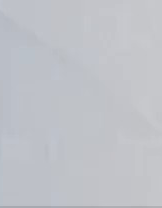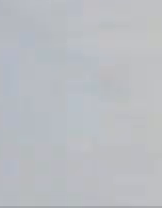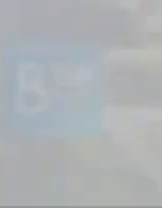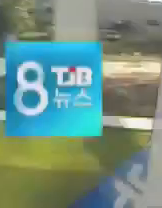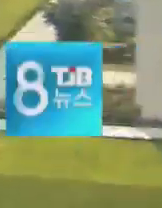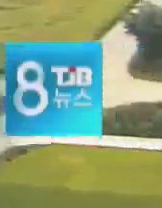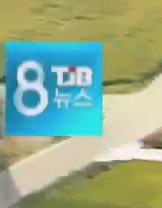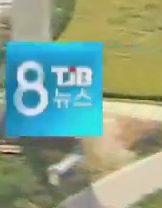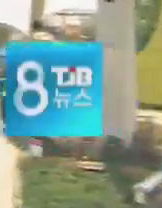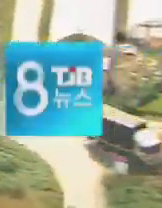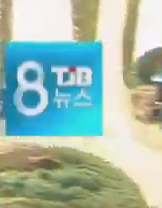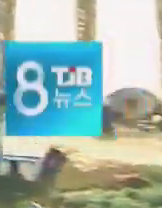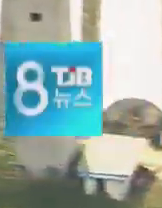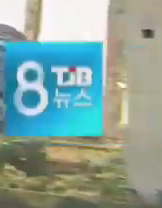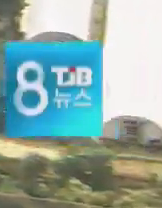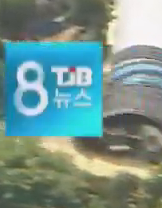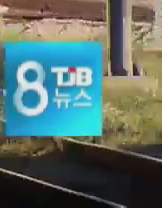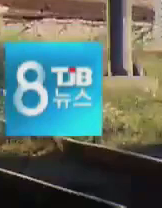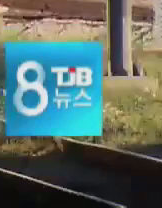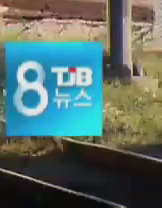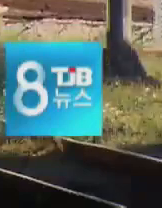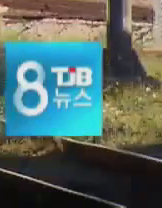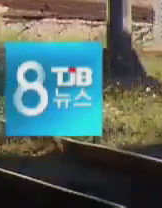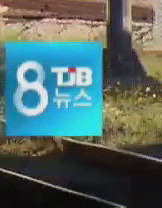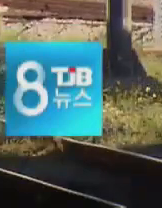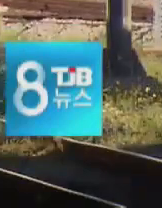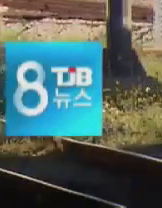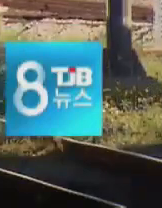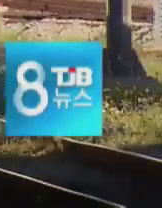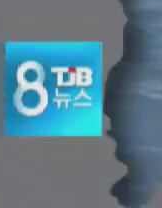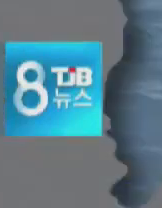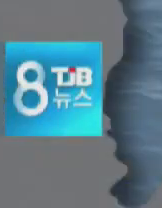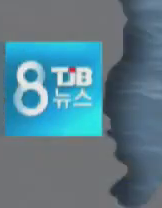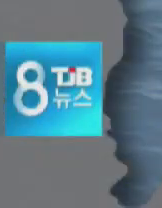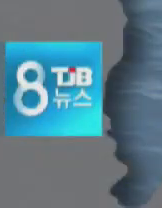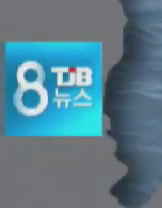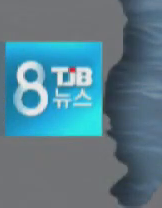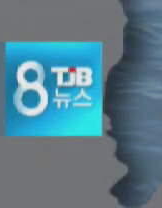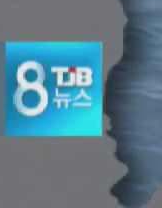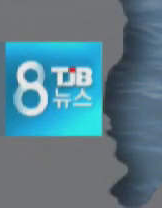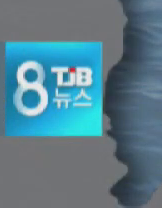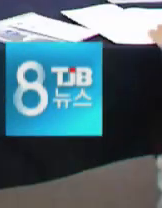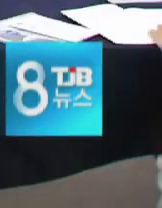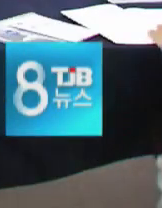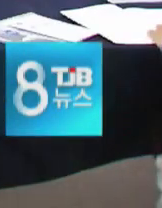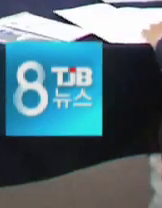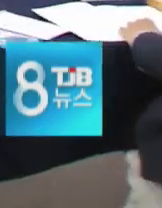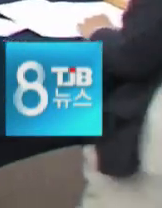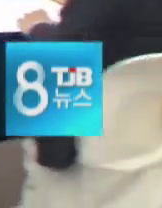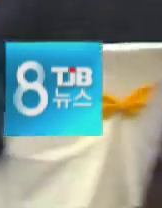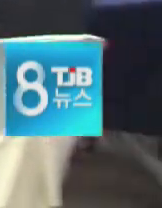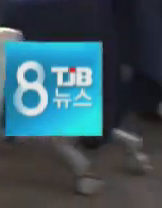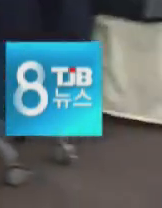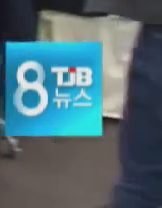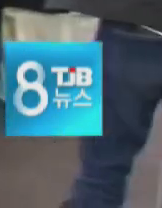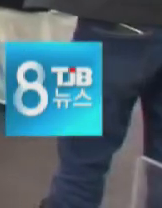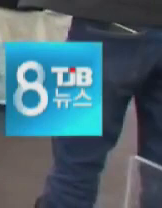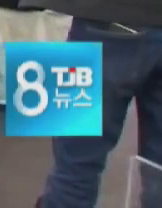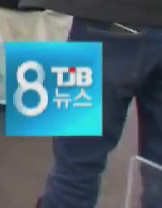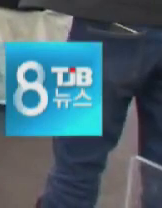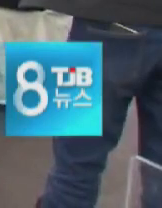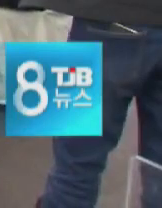있습니다. 4차 국가철도망 계획에서 충남 서해안부터 경북 동해안까지 가는 중국권 동서횡단철도가 후순위로